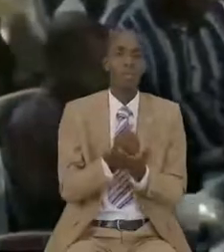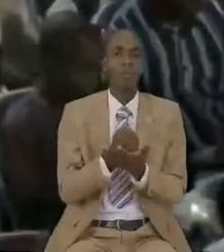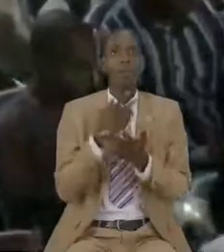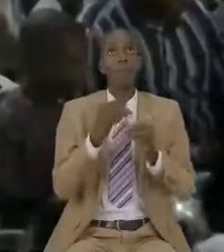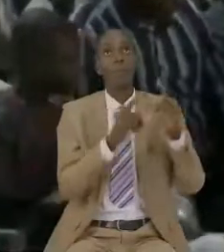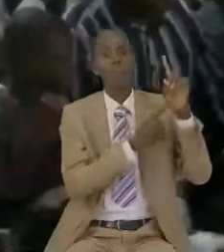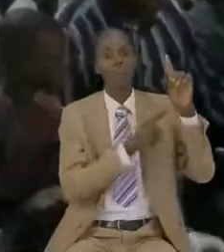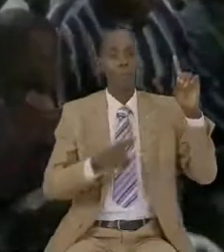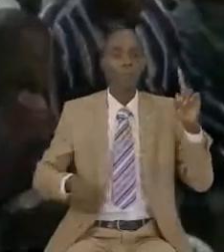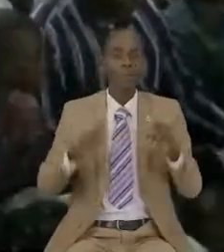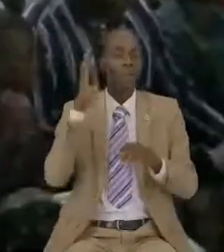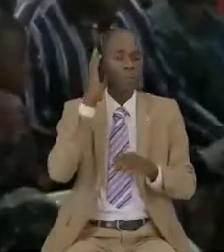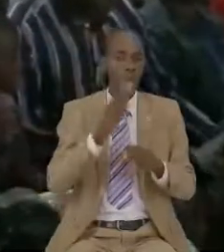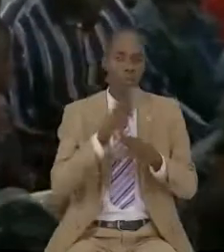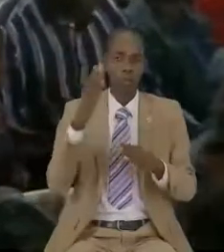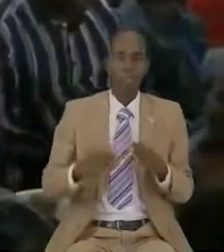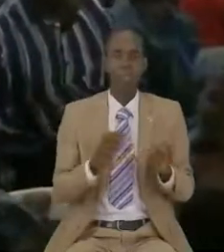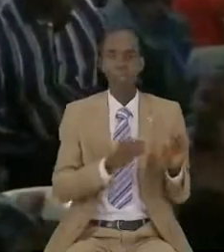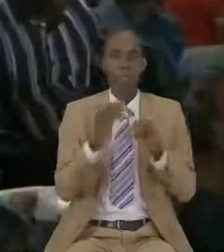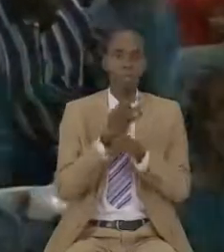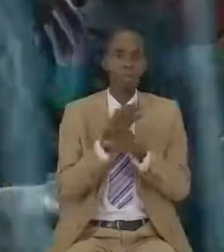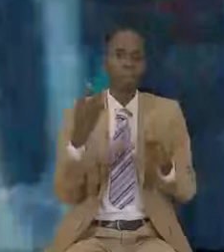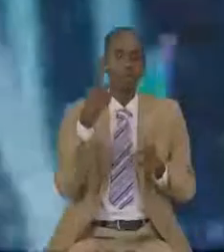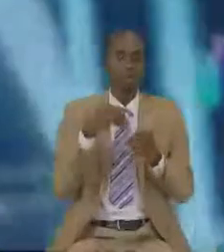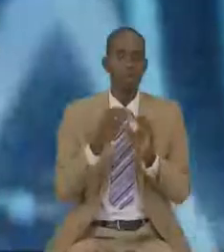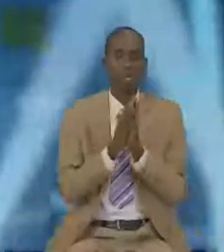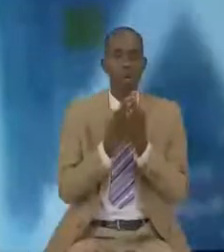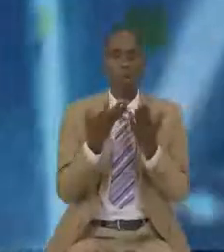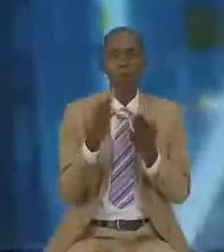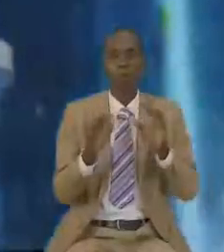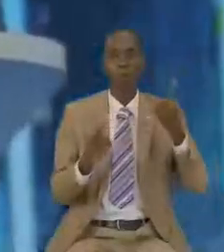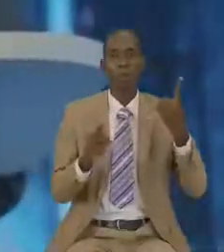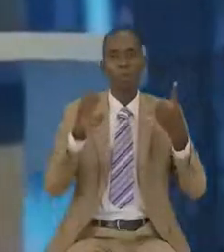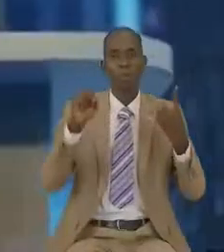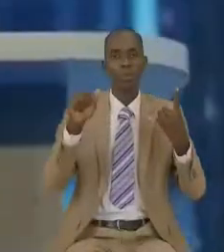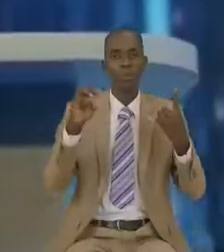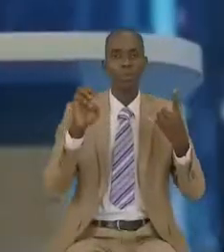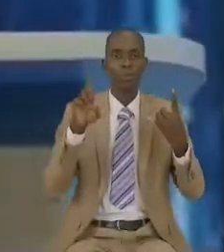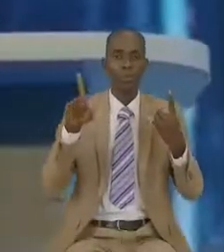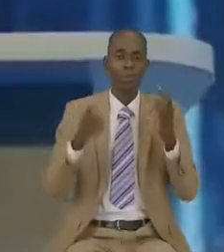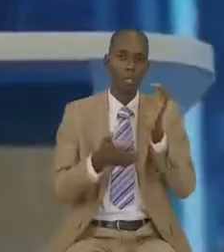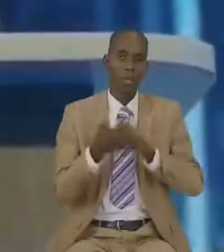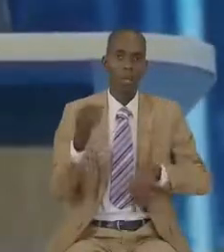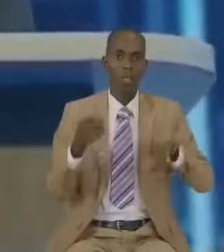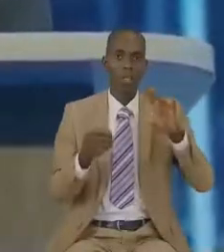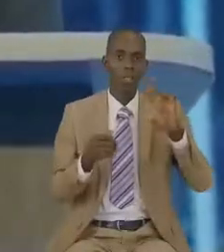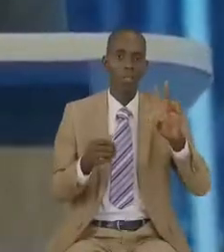Le Seigneur va t'affranchir totalement. 1 Samuel là-bas. 1 Samuel chapitre